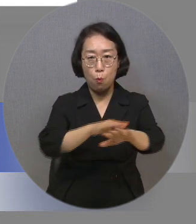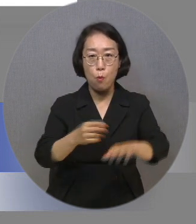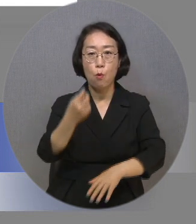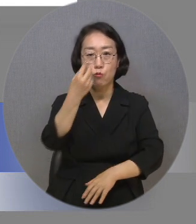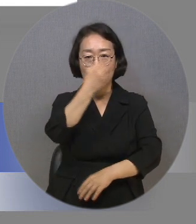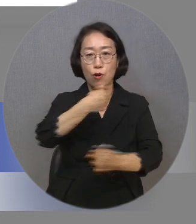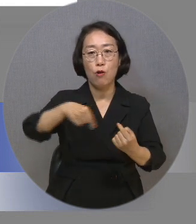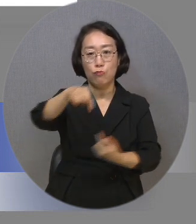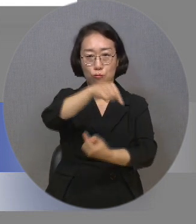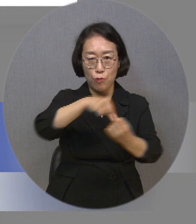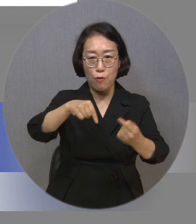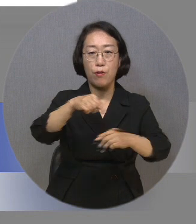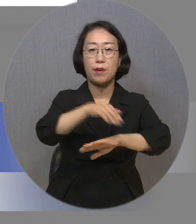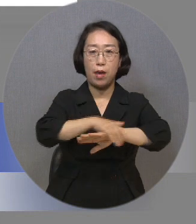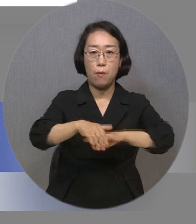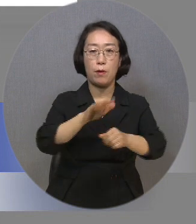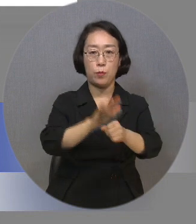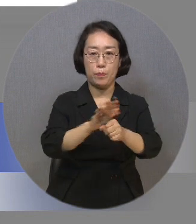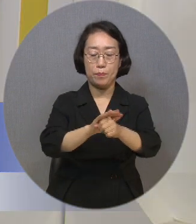있도록 한다는 계획입니다.